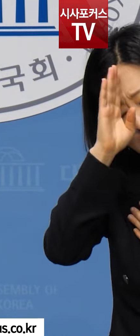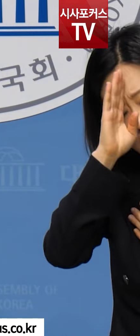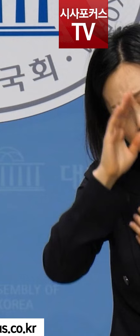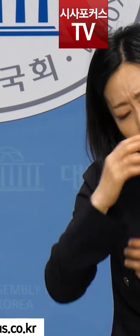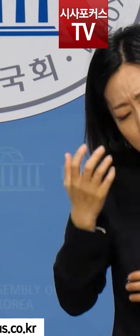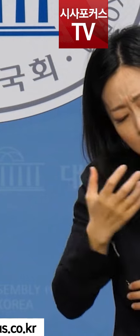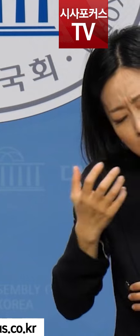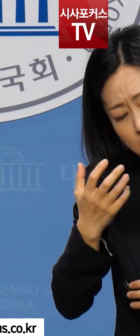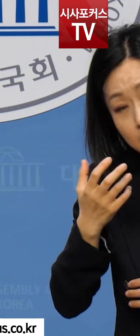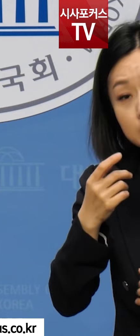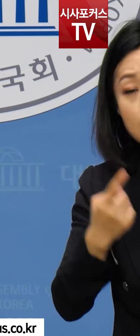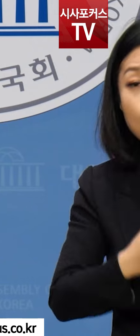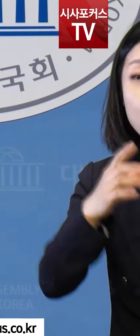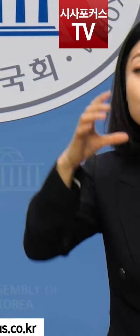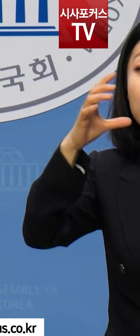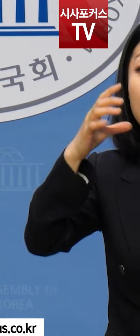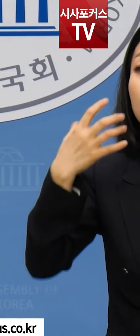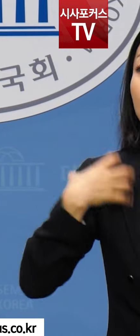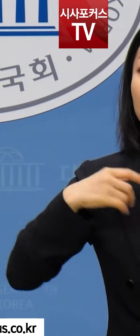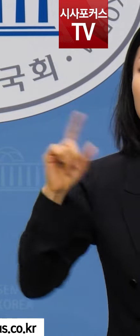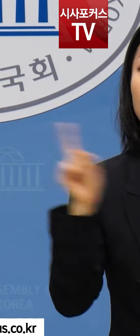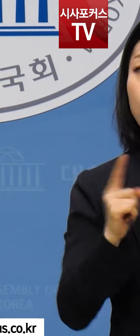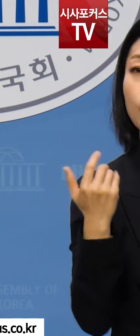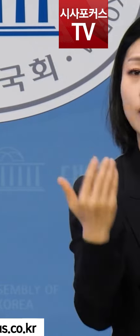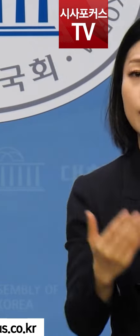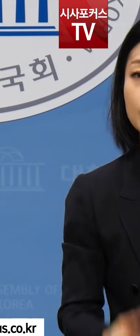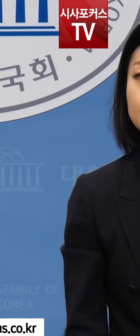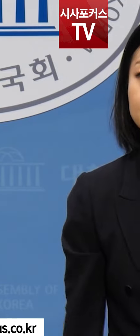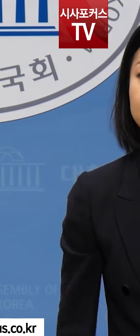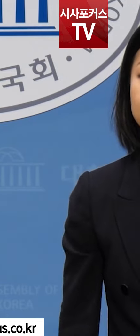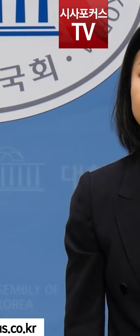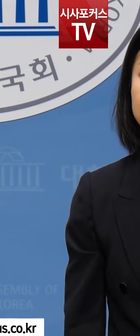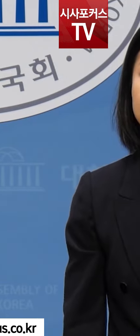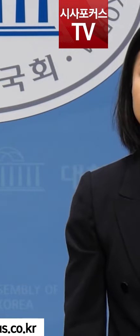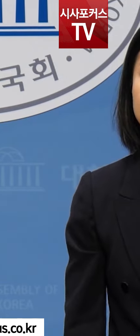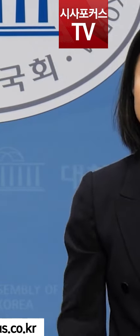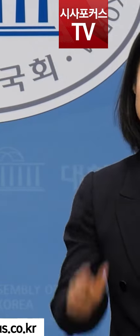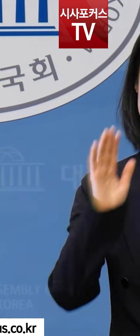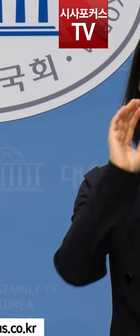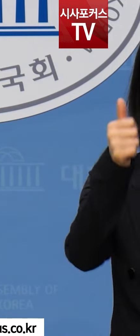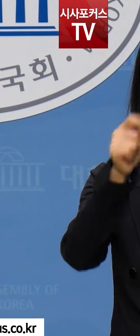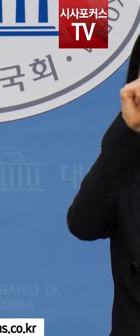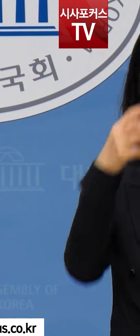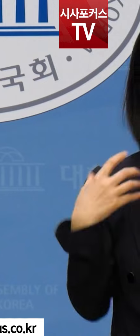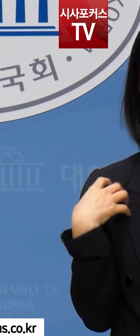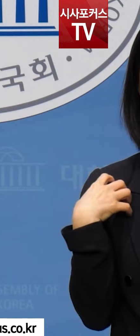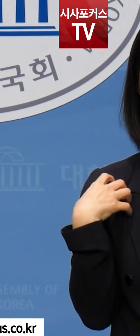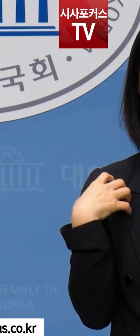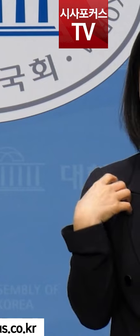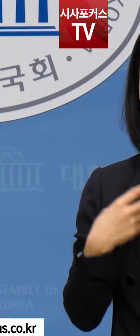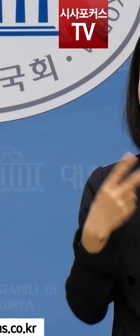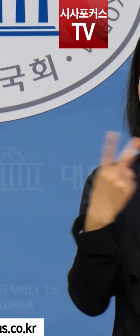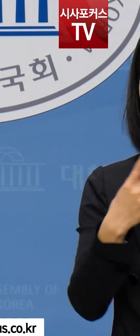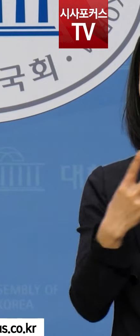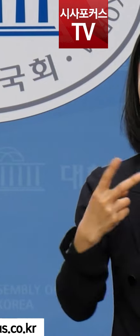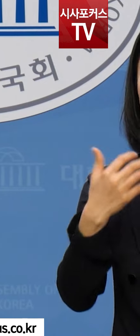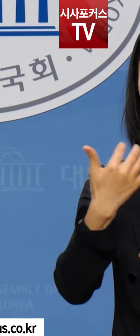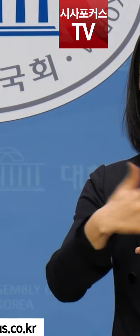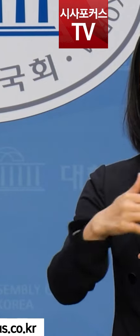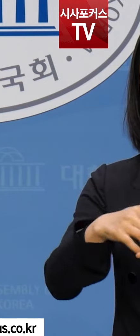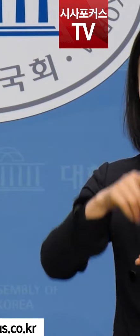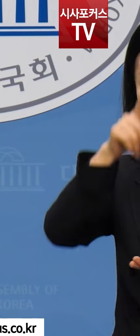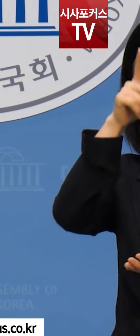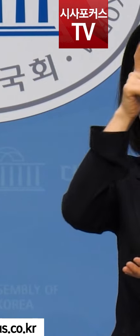대해 국가는 어떻게 책임질 것입니까? 대통령과 정부는 2,000명이라는 숫자에